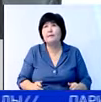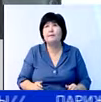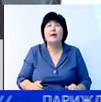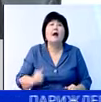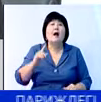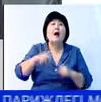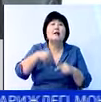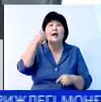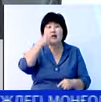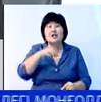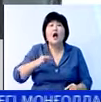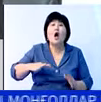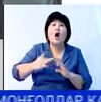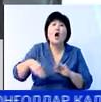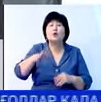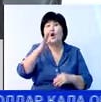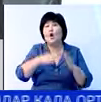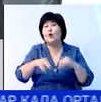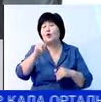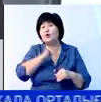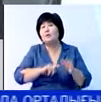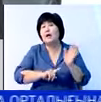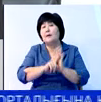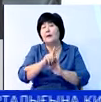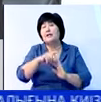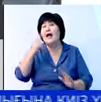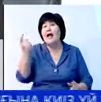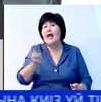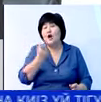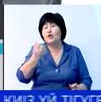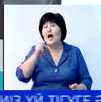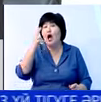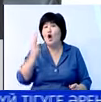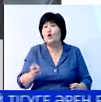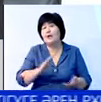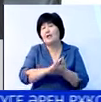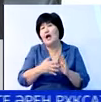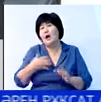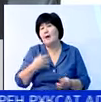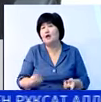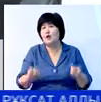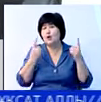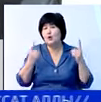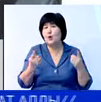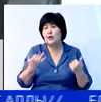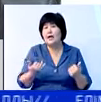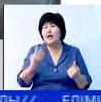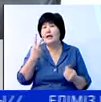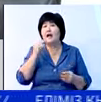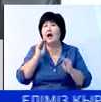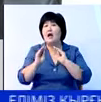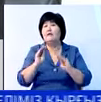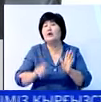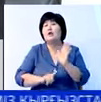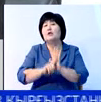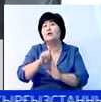жылы ауданымызда құрылыс жұмыстары биыл басталған экономикалық және әлеуметтік жағынан маңызы өте жоғары екі инфрақұрылымдық жобалар іске